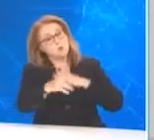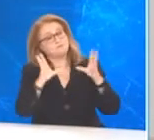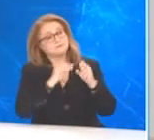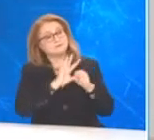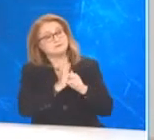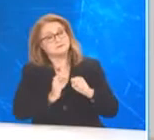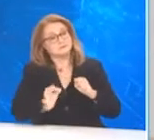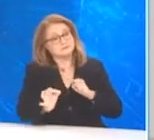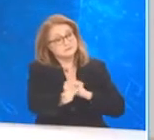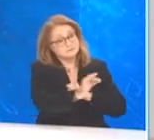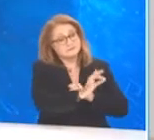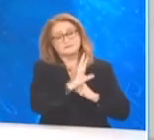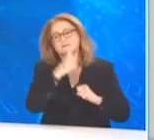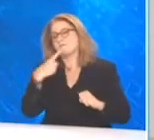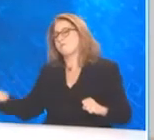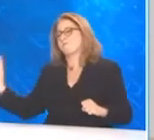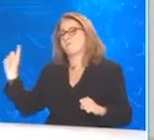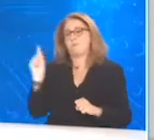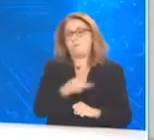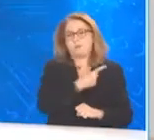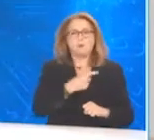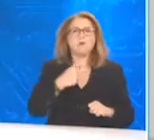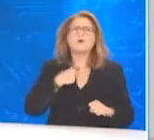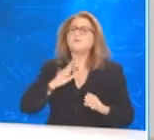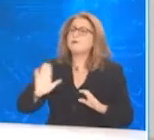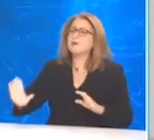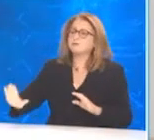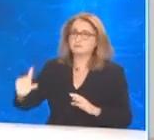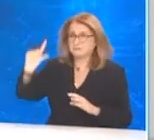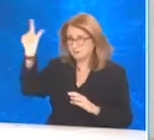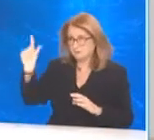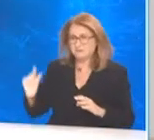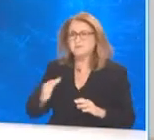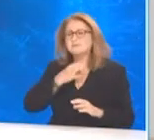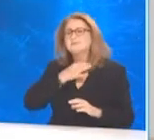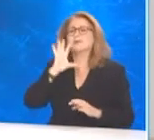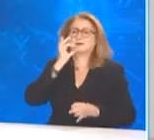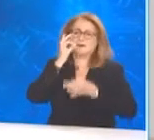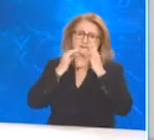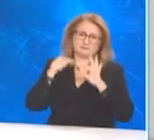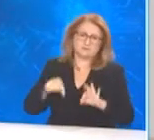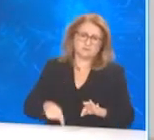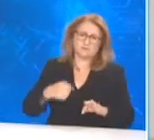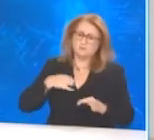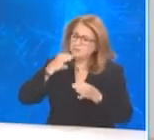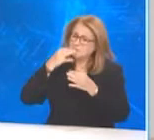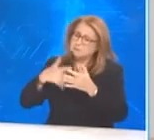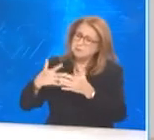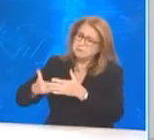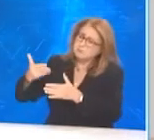στο κομμάτι της Εύβοιας. Νομίζω ότι έχουν υποθεί πολλά και ίσως να χρειαστεί να υποθούν ακόμα περισσότερα στην πορεία για να υπάρχει και μια συνολική